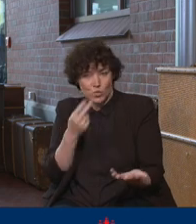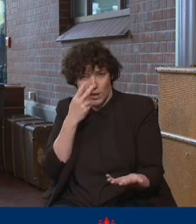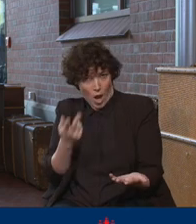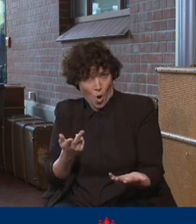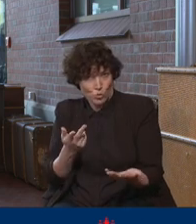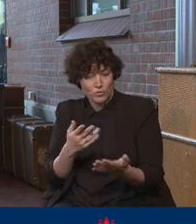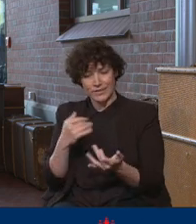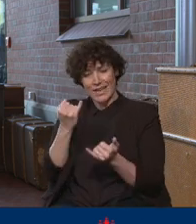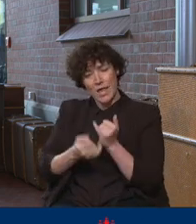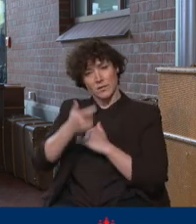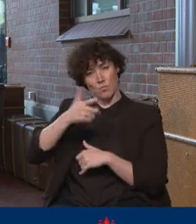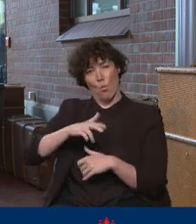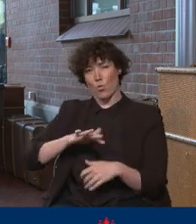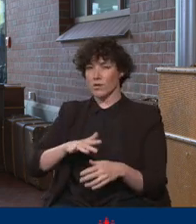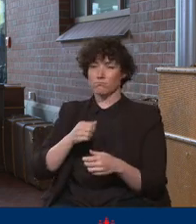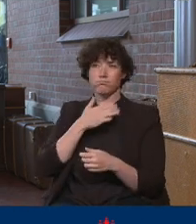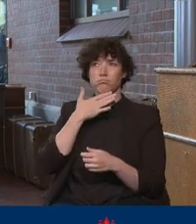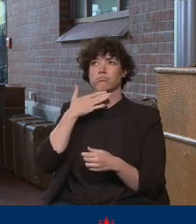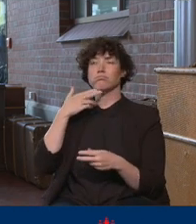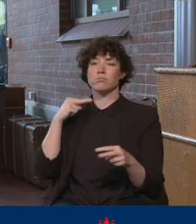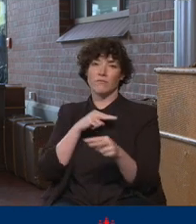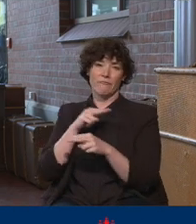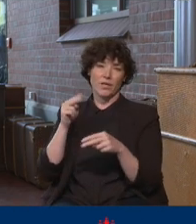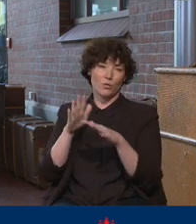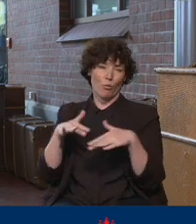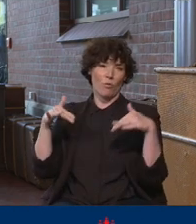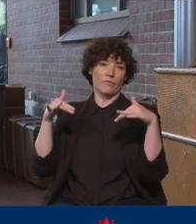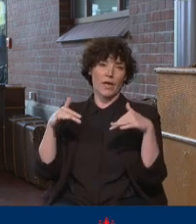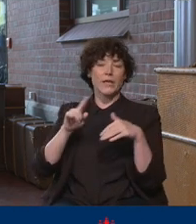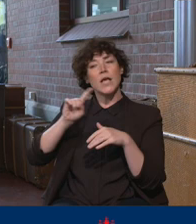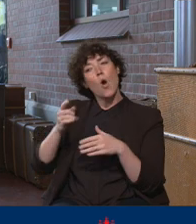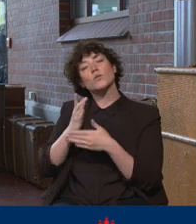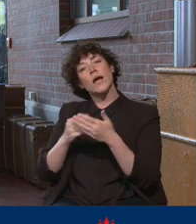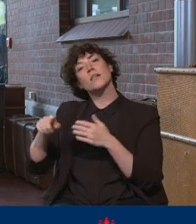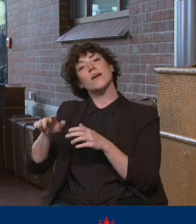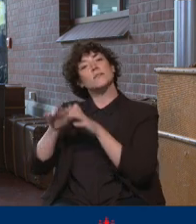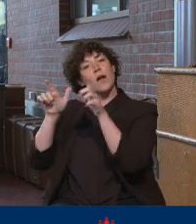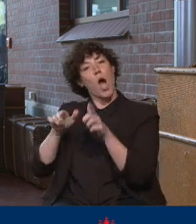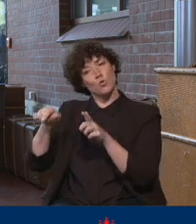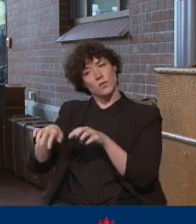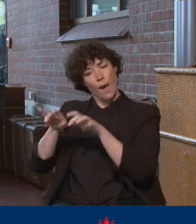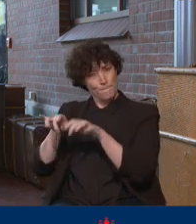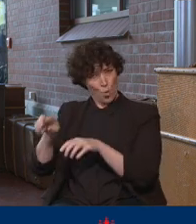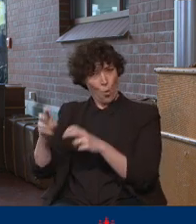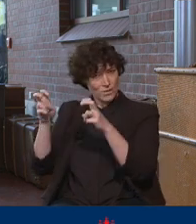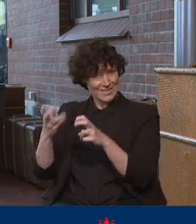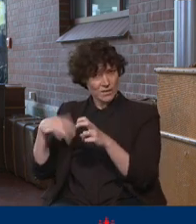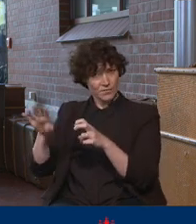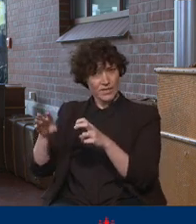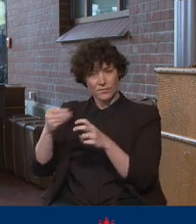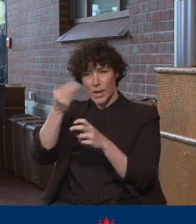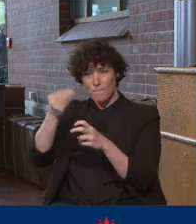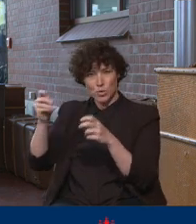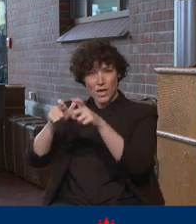endlose videokonferenzen teilweise aber auch bei uns im hause am modell darüber nachgedacht wie diese einzelnen